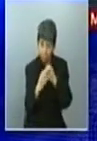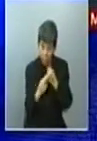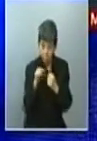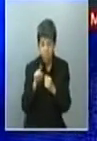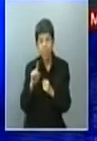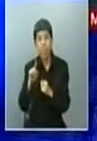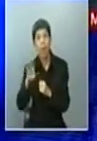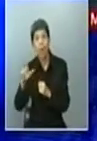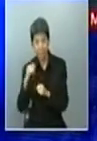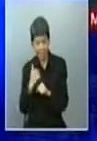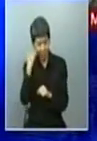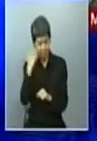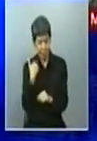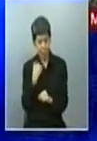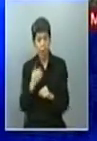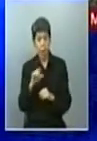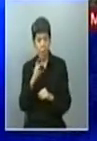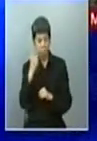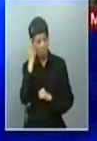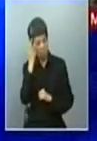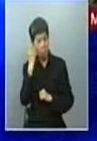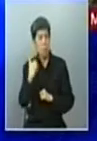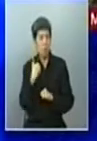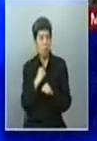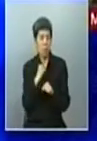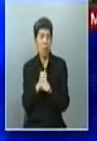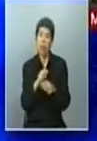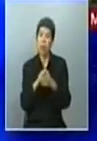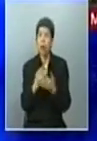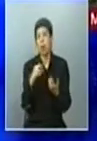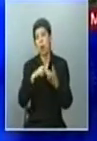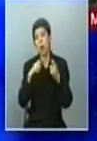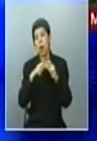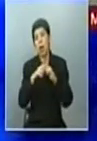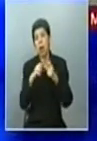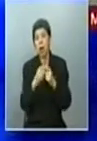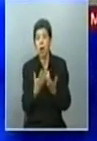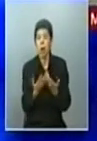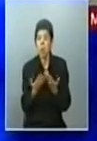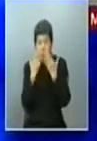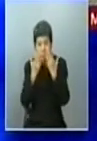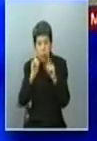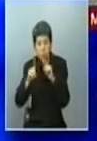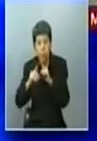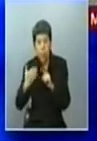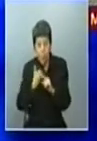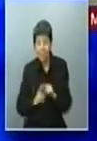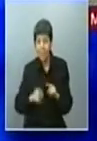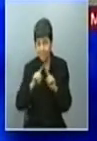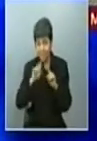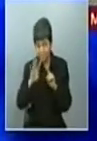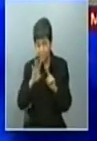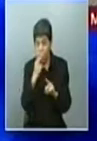นะครับซึ่งทาง DBS เองเนี่ยก็เป็นกังวลเรื่องความตึงเครียดในตะวันออกกลางส่วนประการที่4อันนี้จะเป็นทางด้านแฟกเต